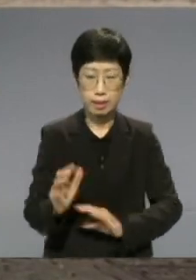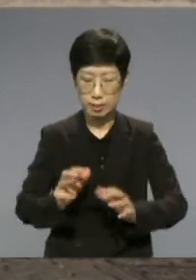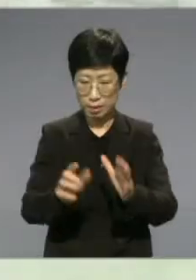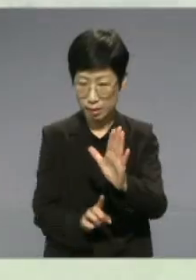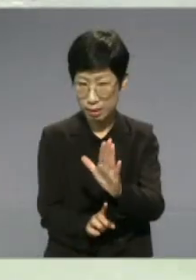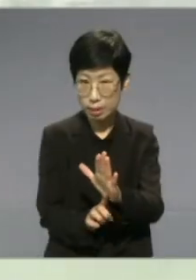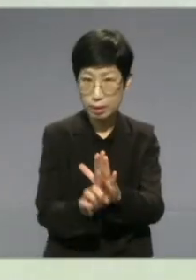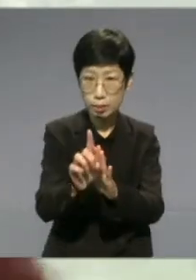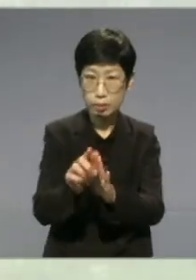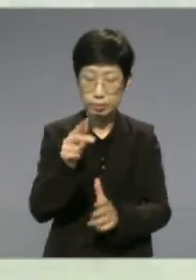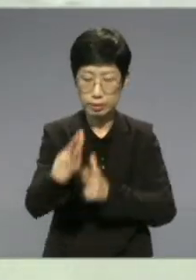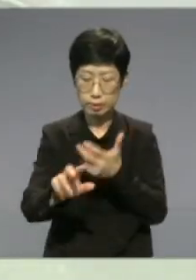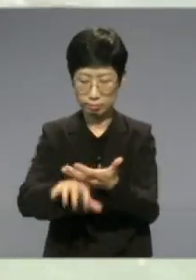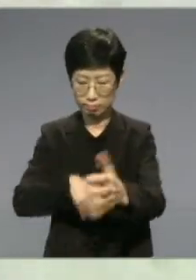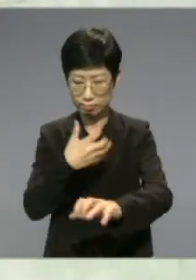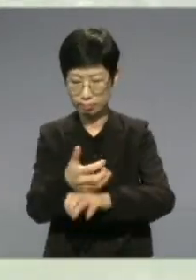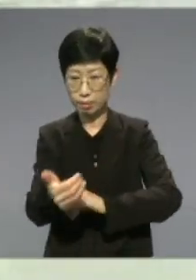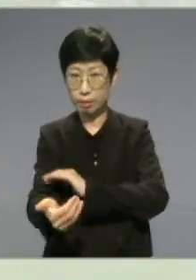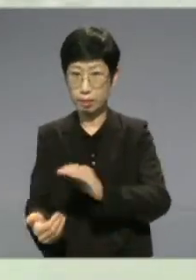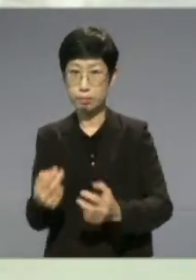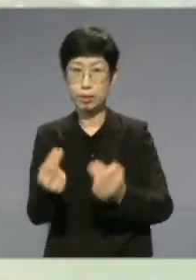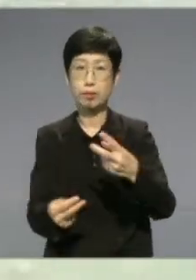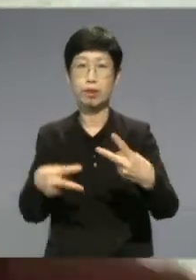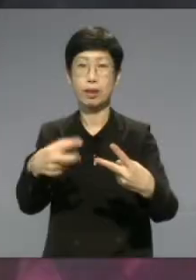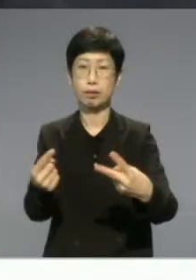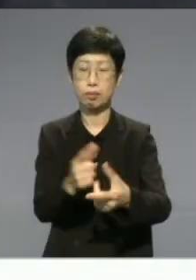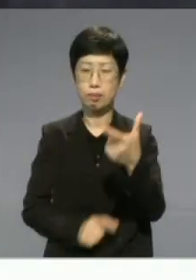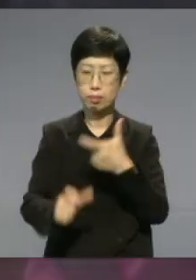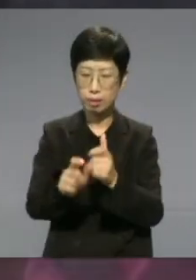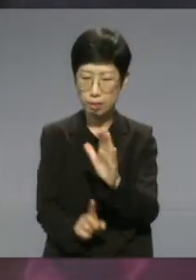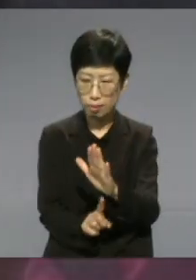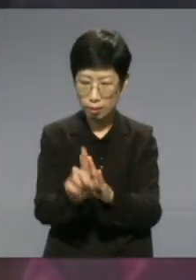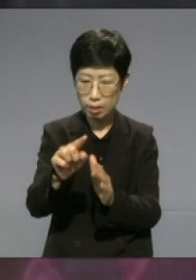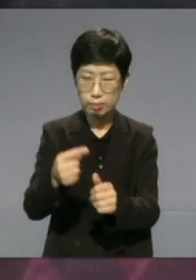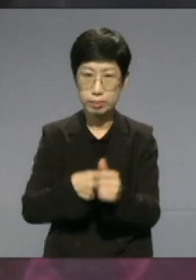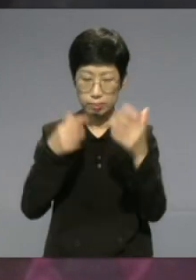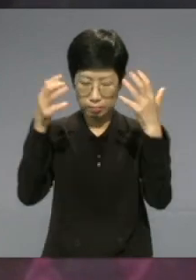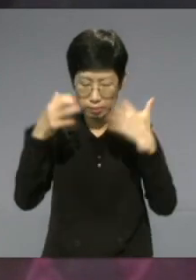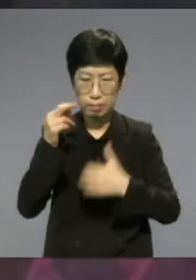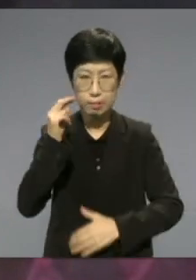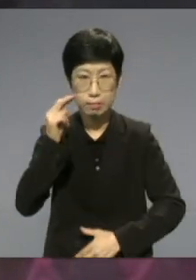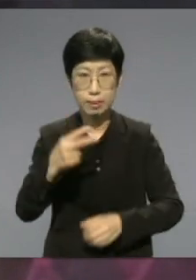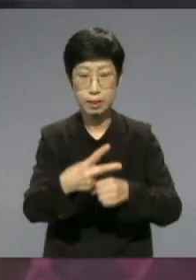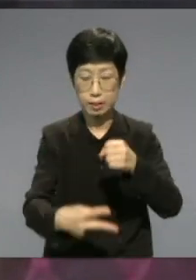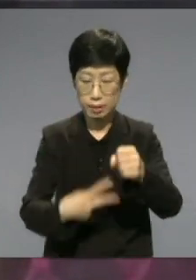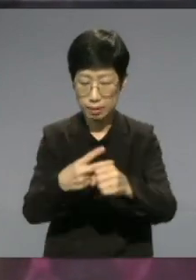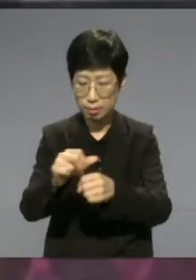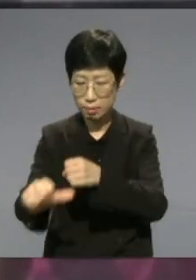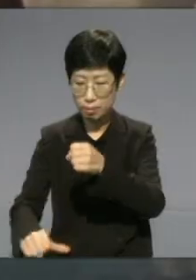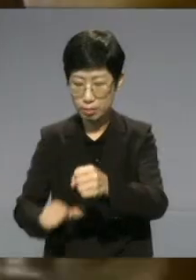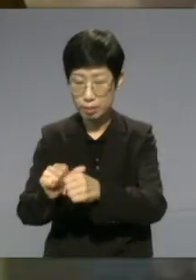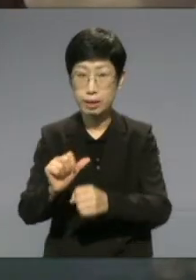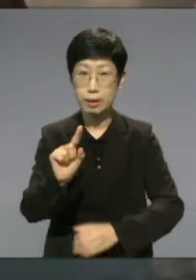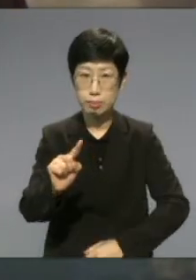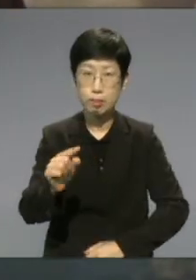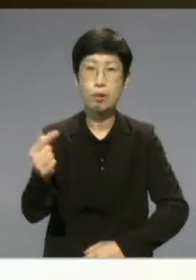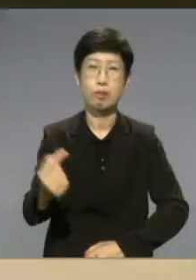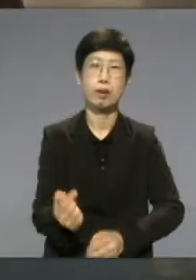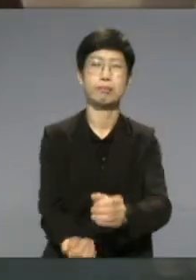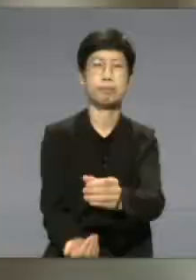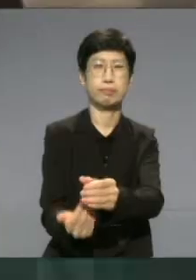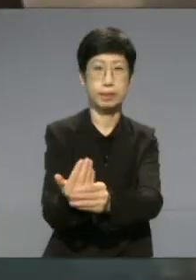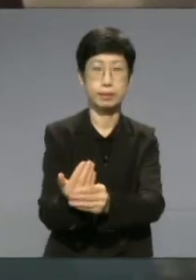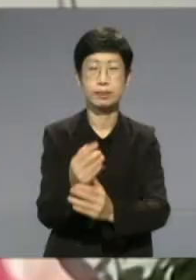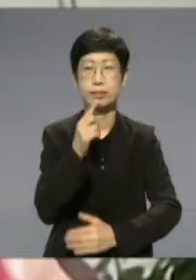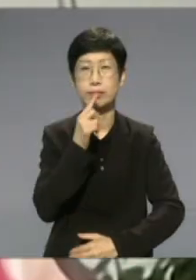기온이 산업혁명 이전 대비 2도 더 올라가면서 극심한 폭염이 2년에서 5년에 한 번꼴로 발생할 것이라고